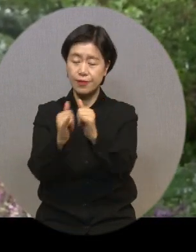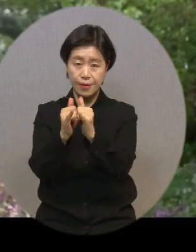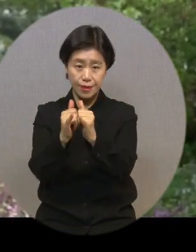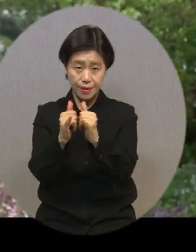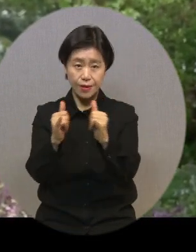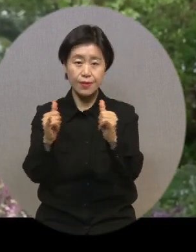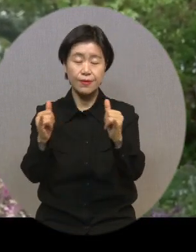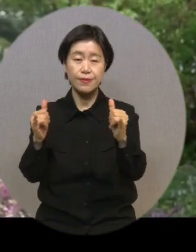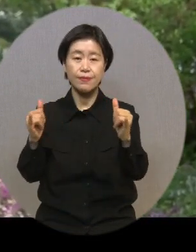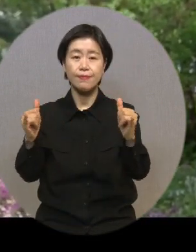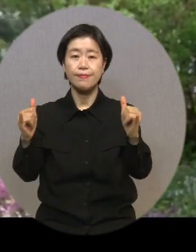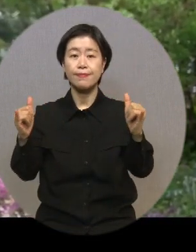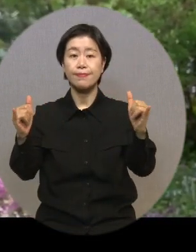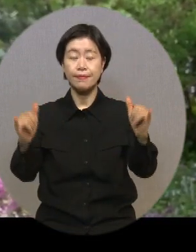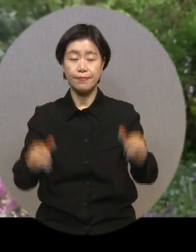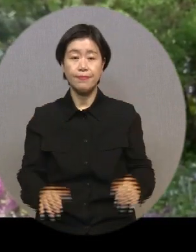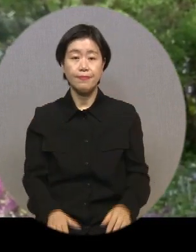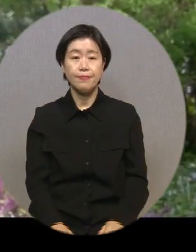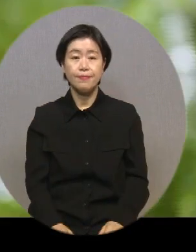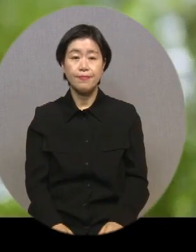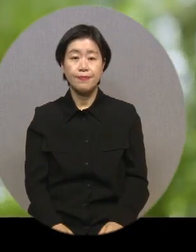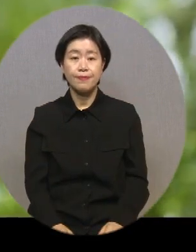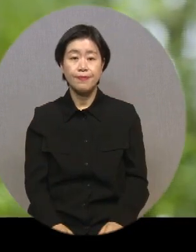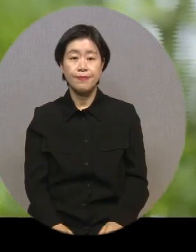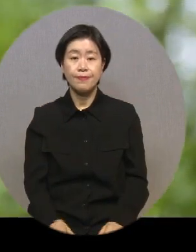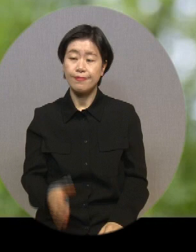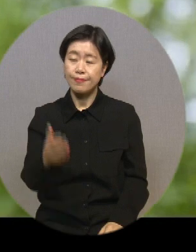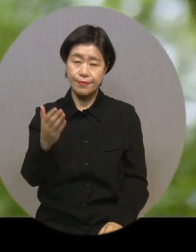없는 사람